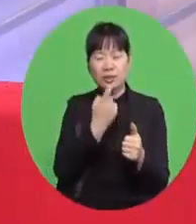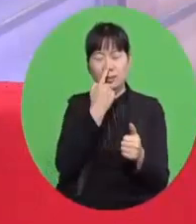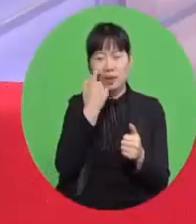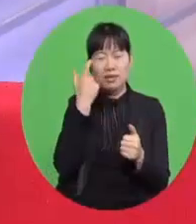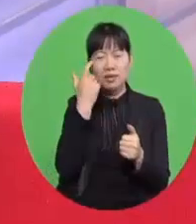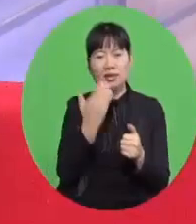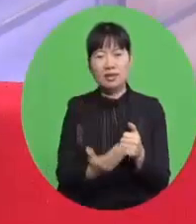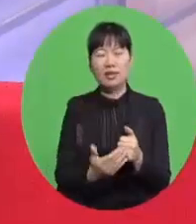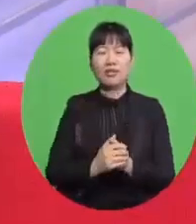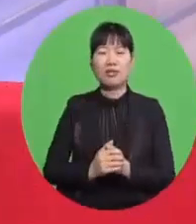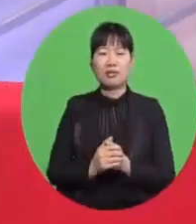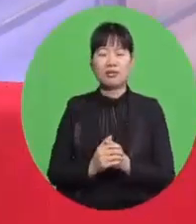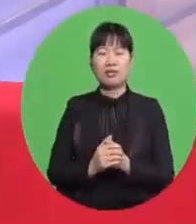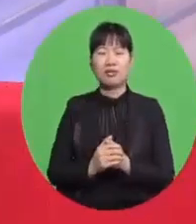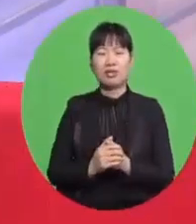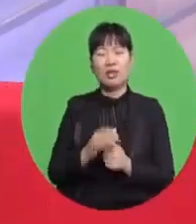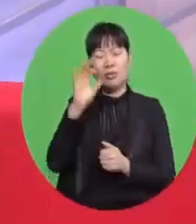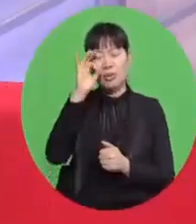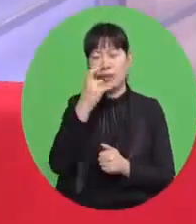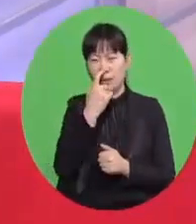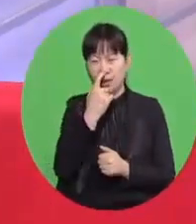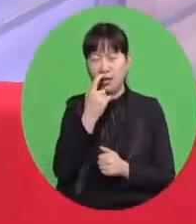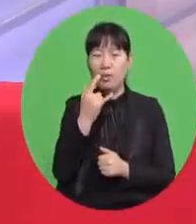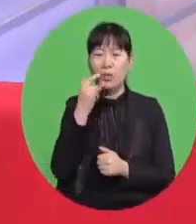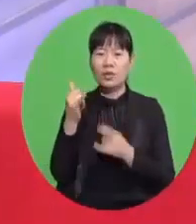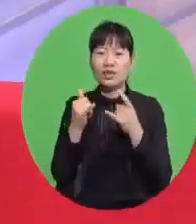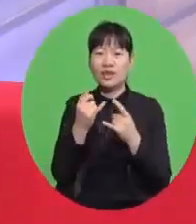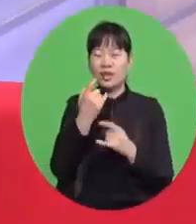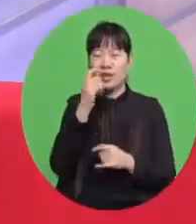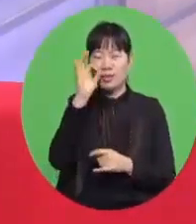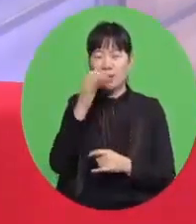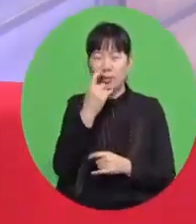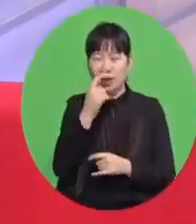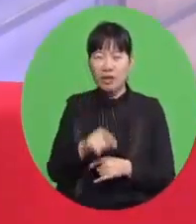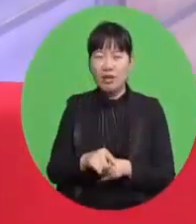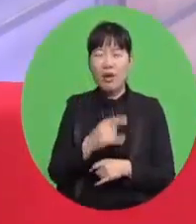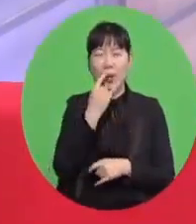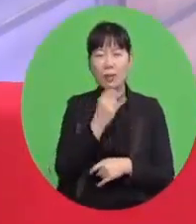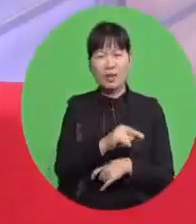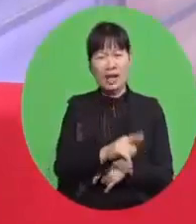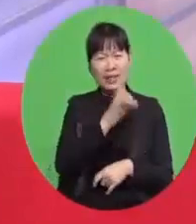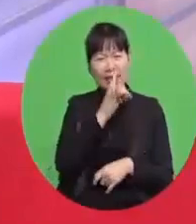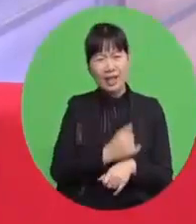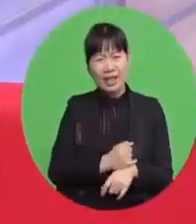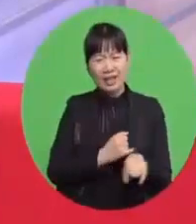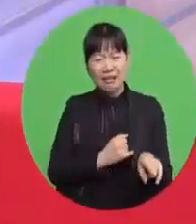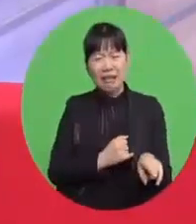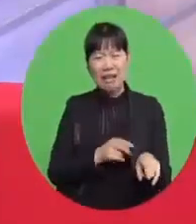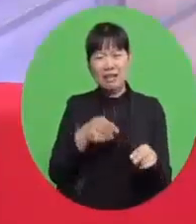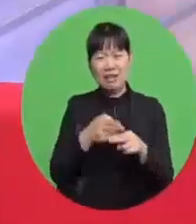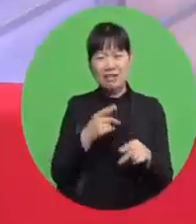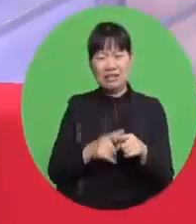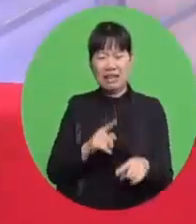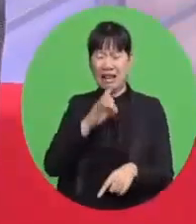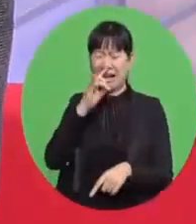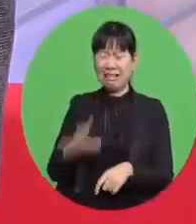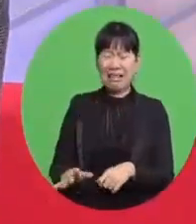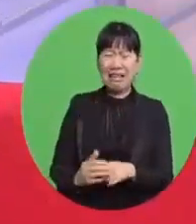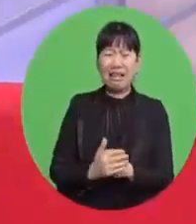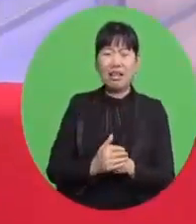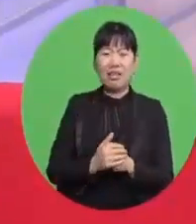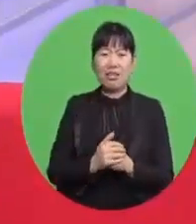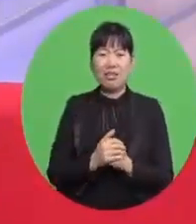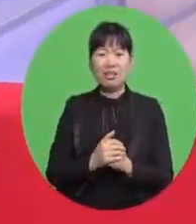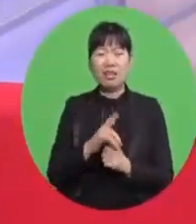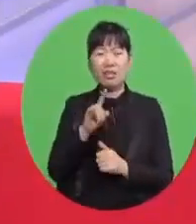배웠을까? 보고 배우는 부모님한테서 그러니까 네. 엄마가 뭐면 아 이거 안 되잖아 툭하면 아씨 막 요리하다가 아씨 안 돼 막 이거 하잖아요.